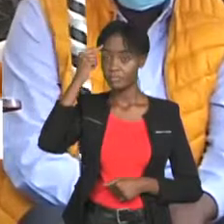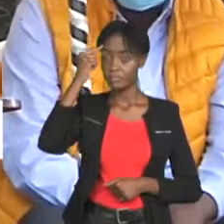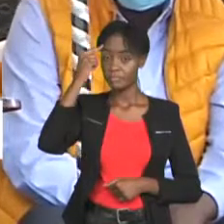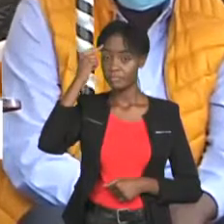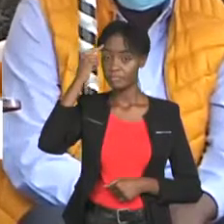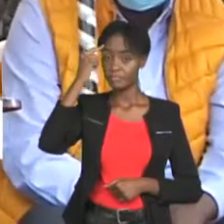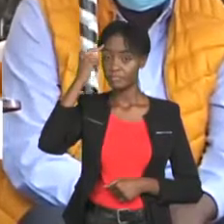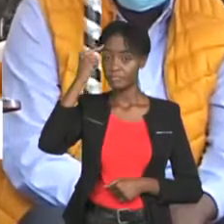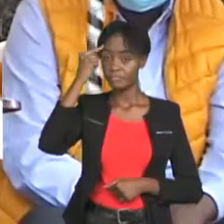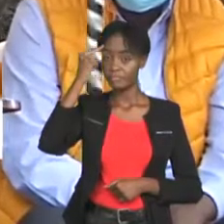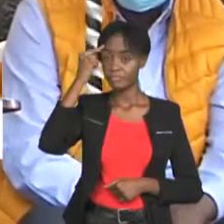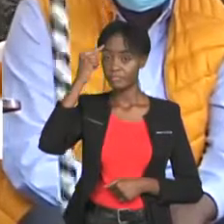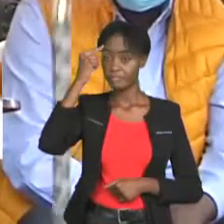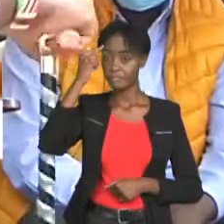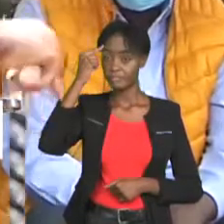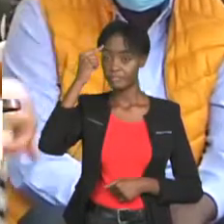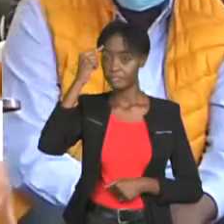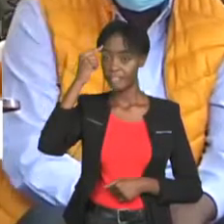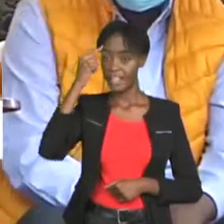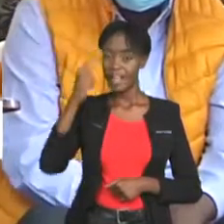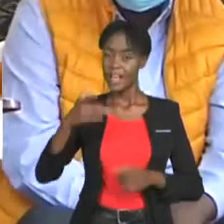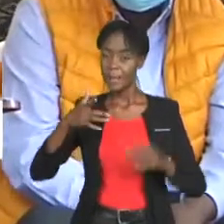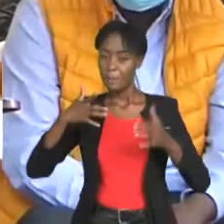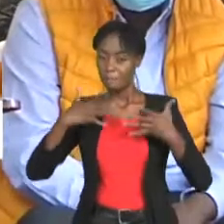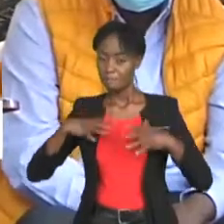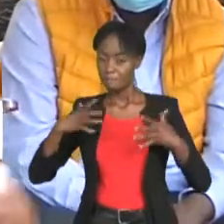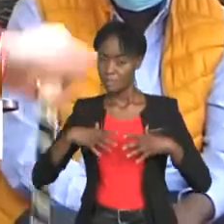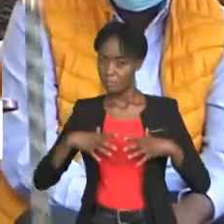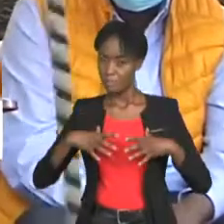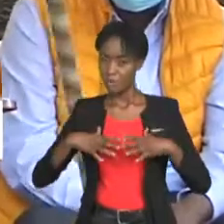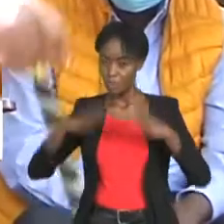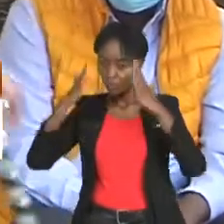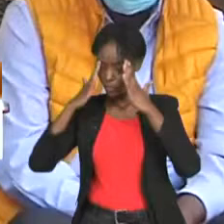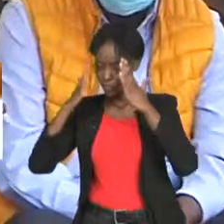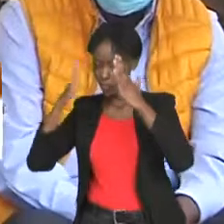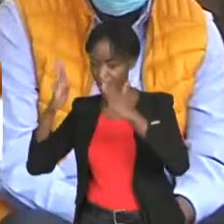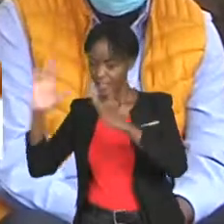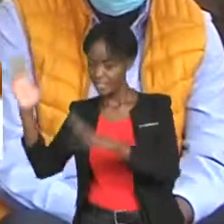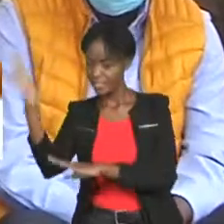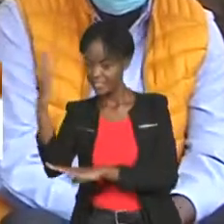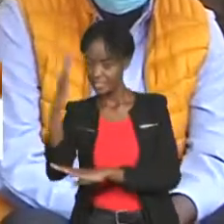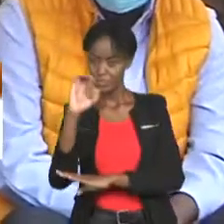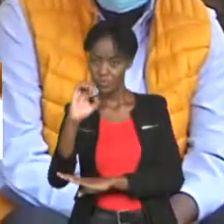badala ya kuweka focus na miti, in fact imekuwa hivi,